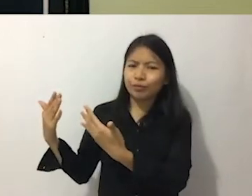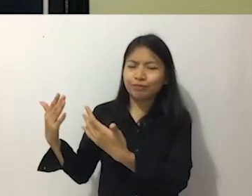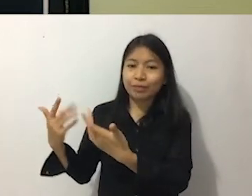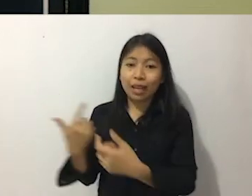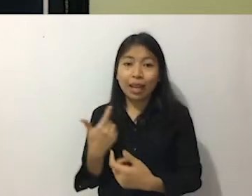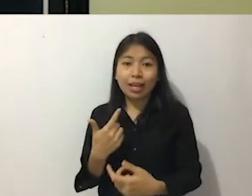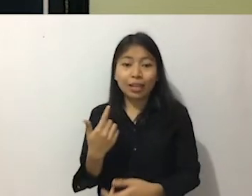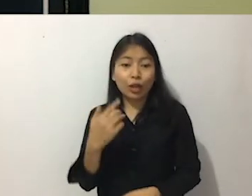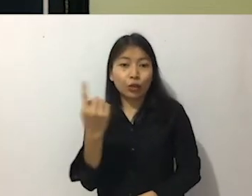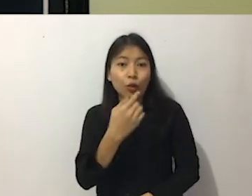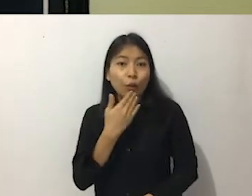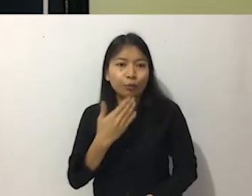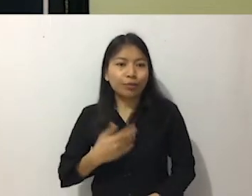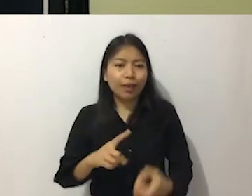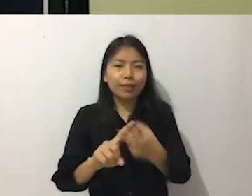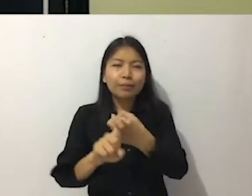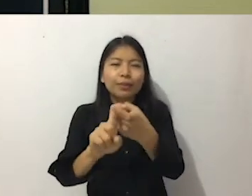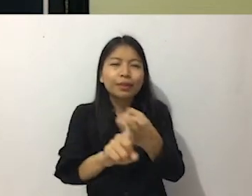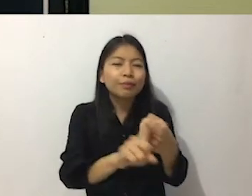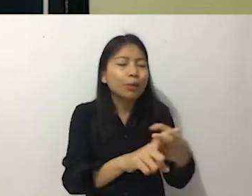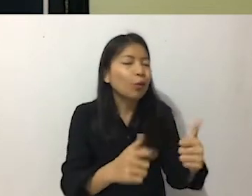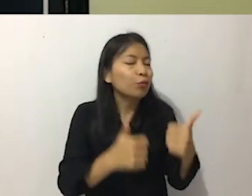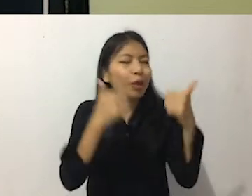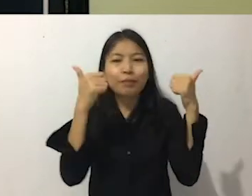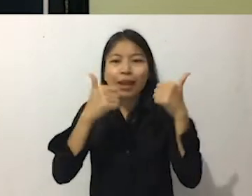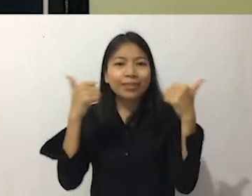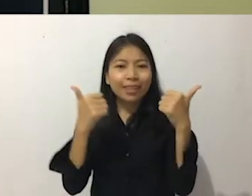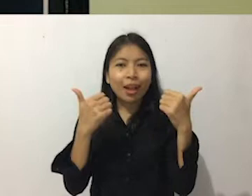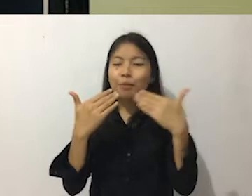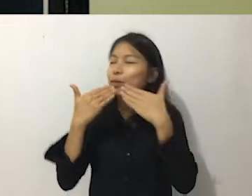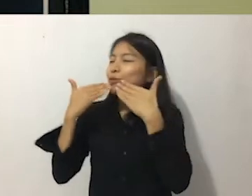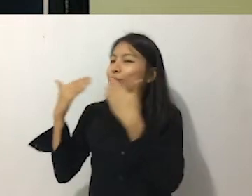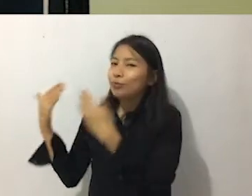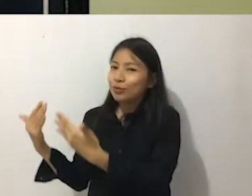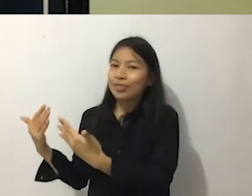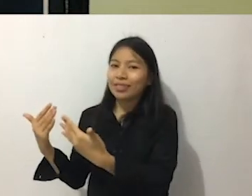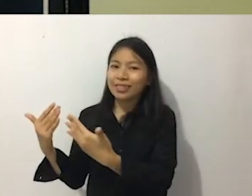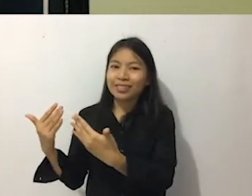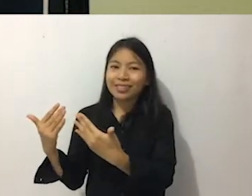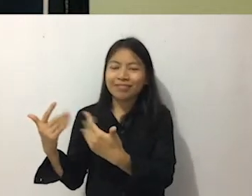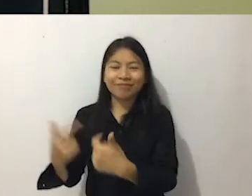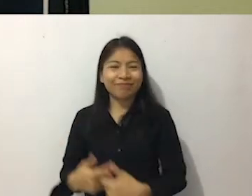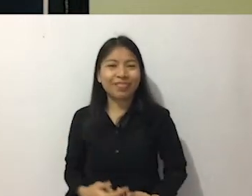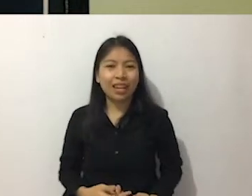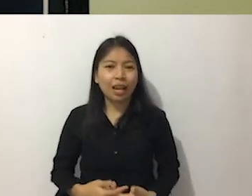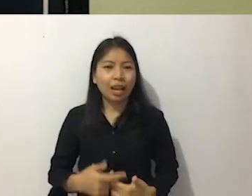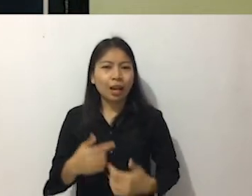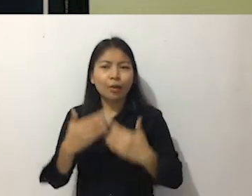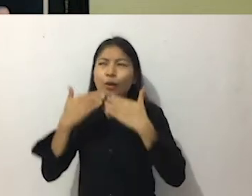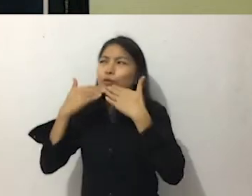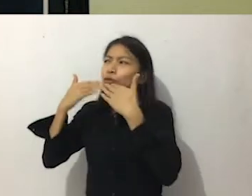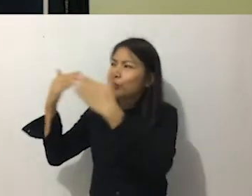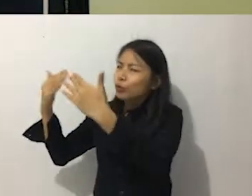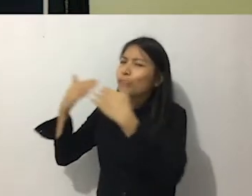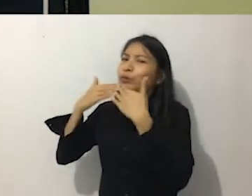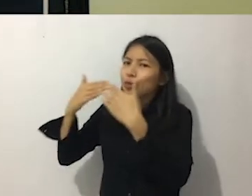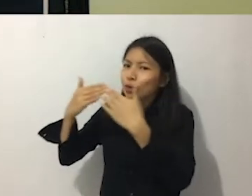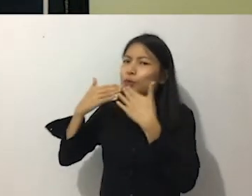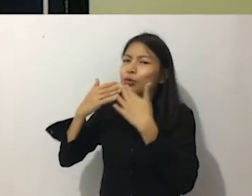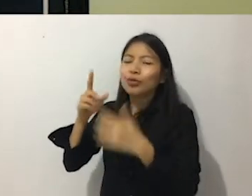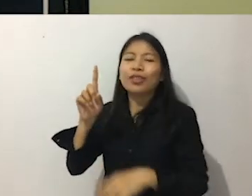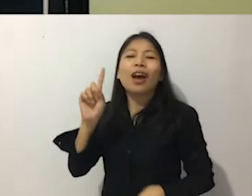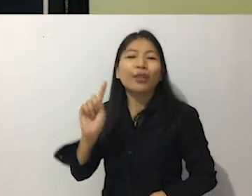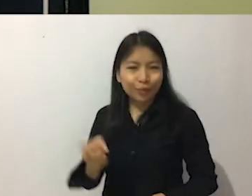biasa. Kita senantiasa harus kembangkan rasa syukur karena Tuhan melakukan semuanya